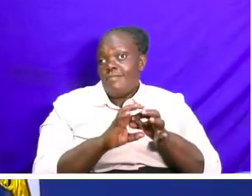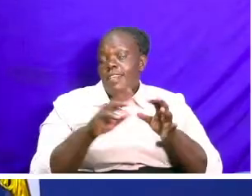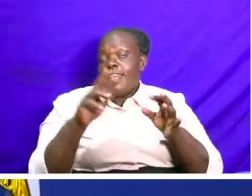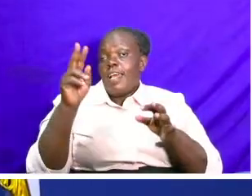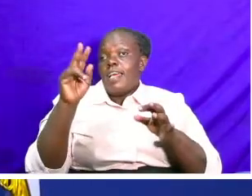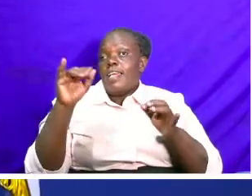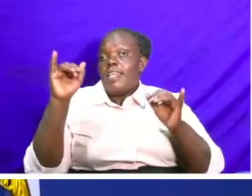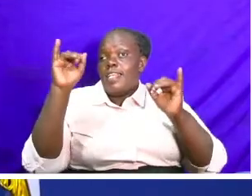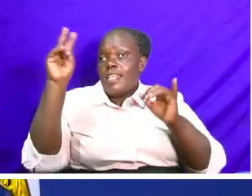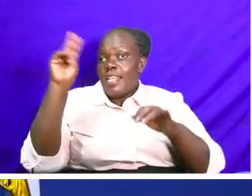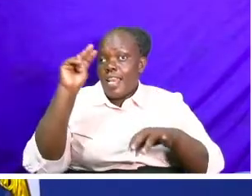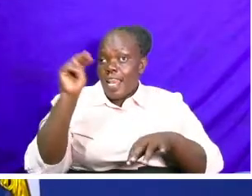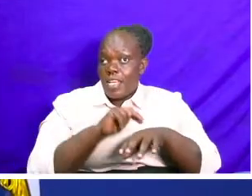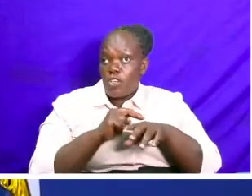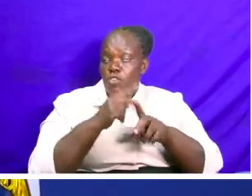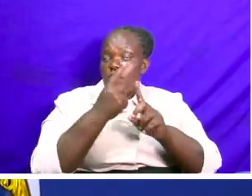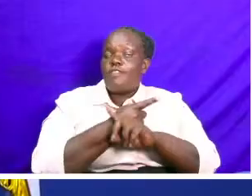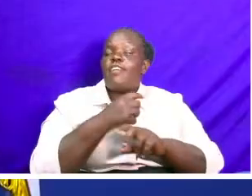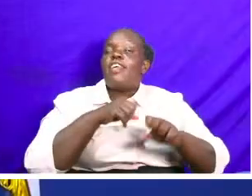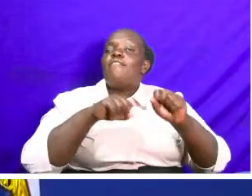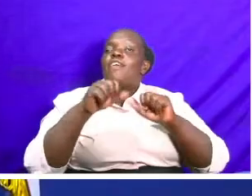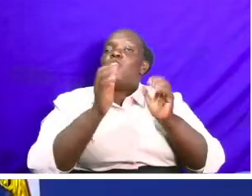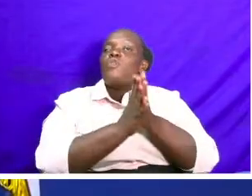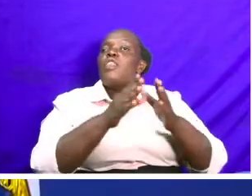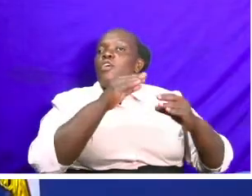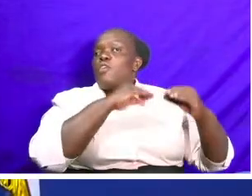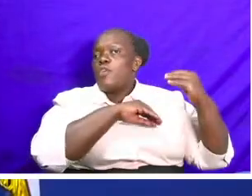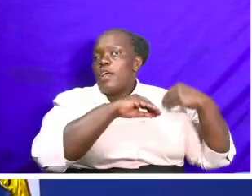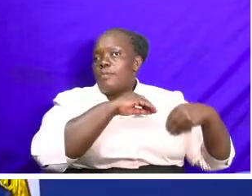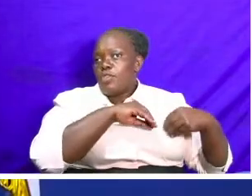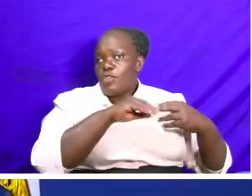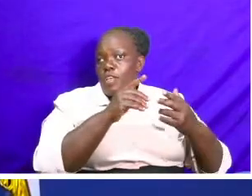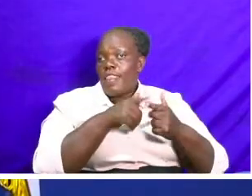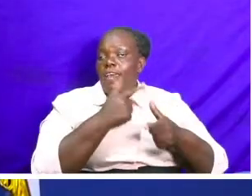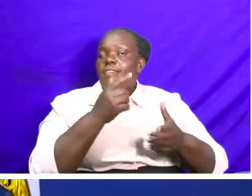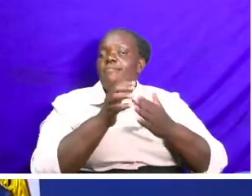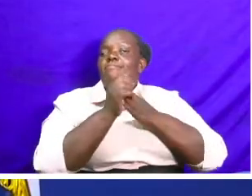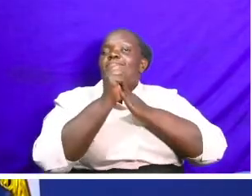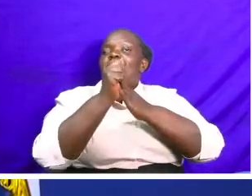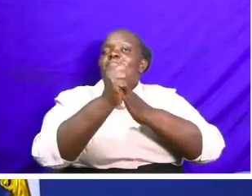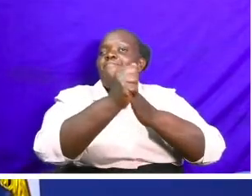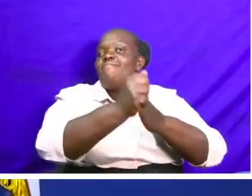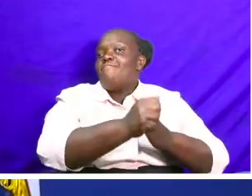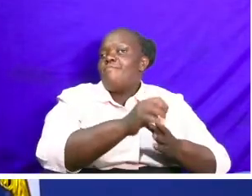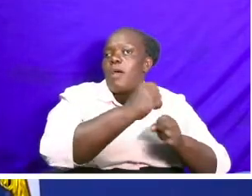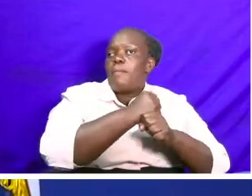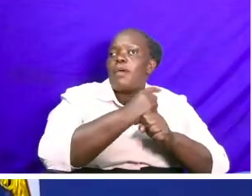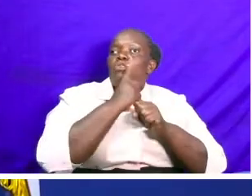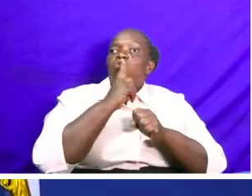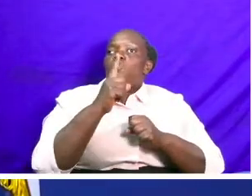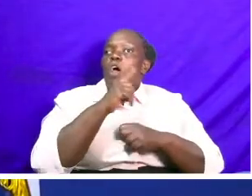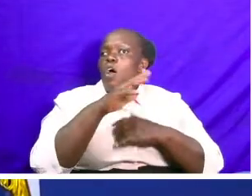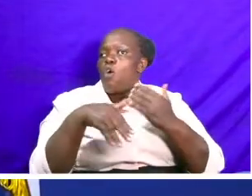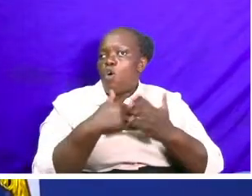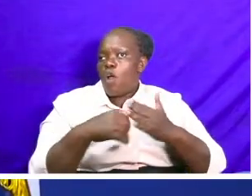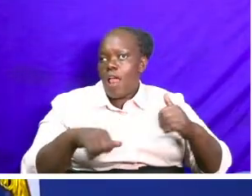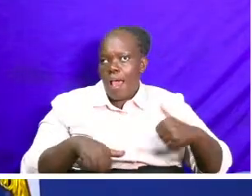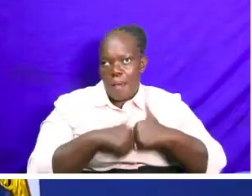mataifa mbalimbali ya Afrika kupigana na ufisadi. Kwa hivyo tuko kipaumbele kuhakikisha mambo haya yote